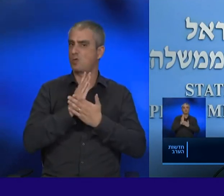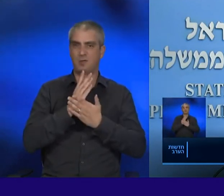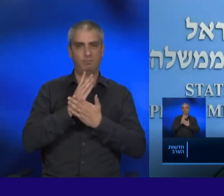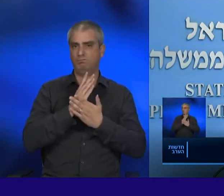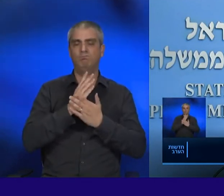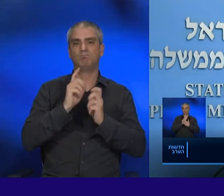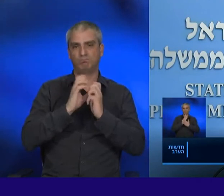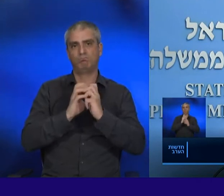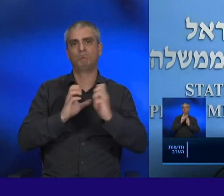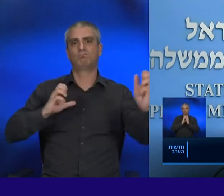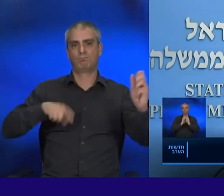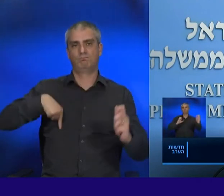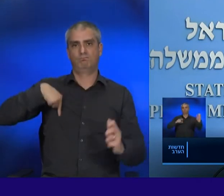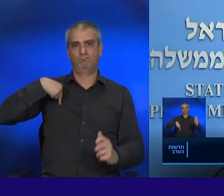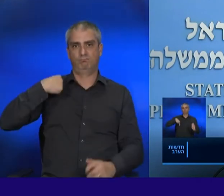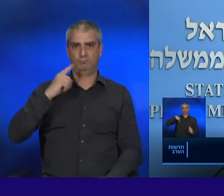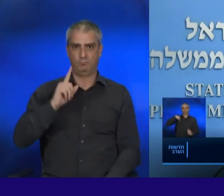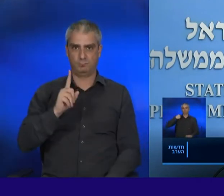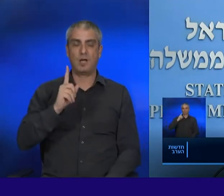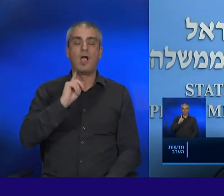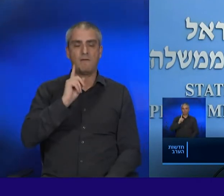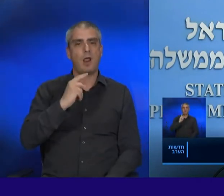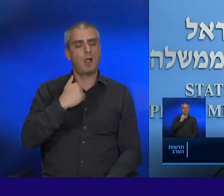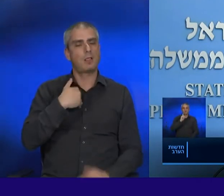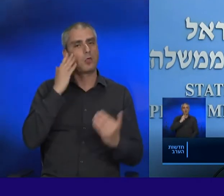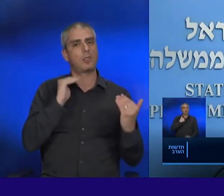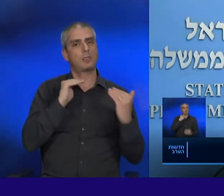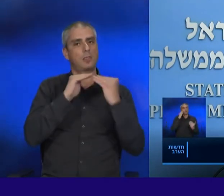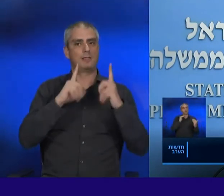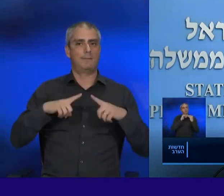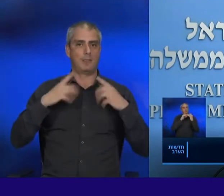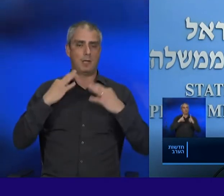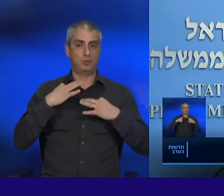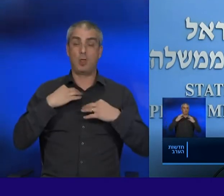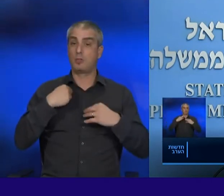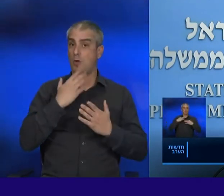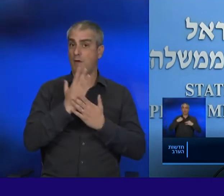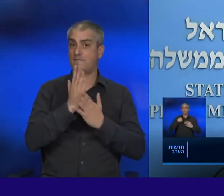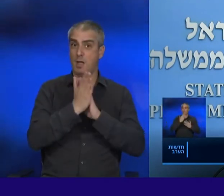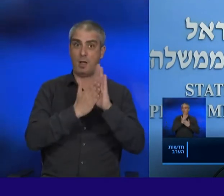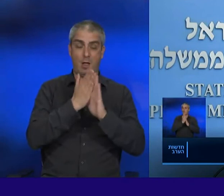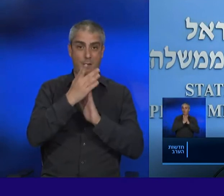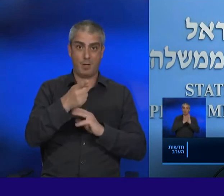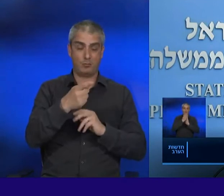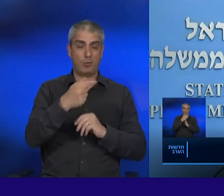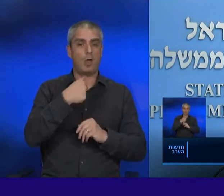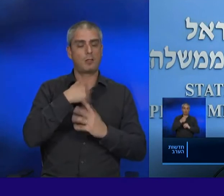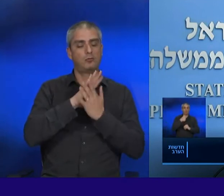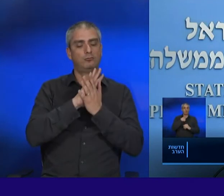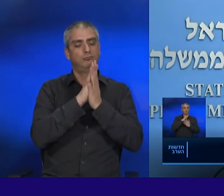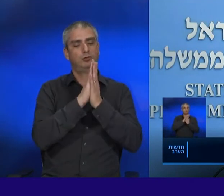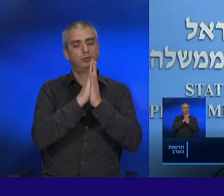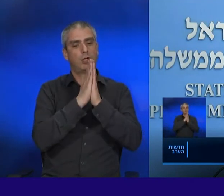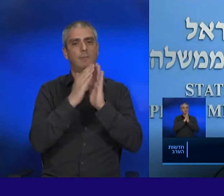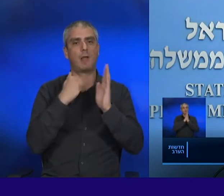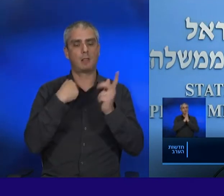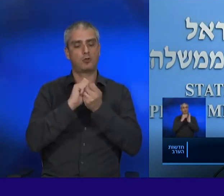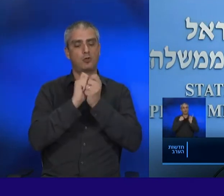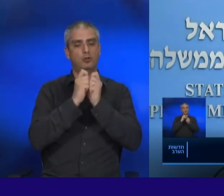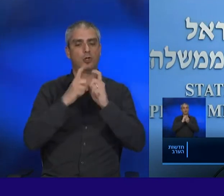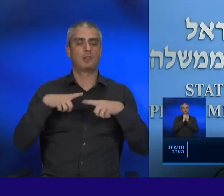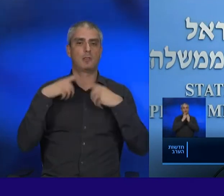יהיו קצרים אבל אנחנו נתאים את אורחות חיינו, אנחנו אמרנו לכם, אנחנו משתנים אנחנו נשנה את